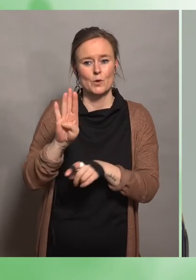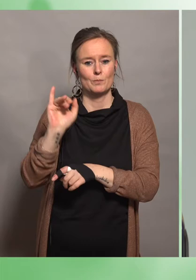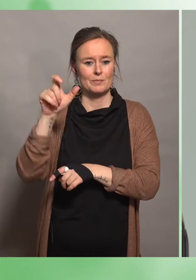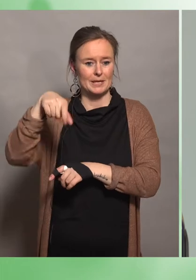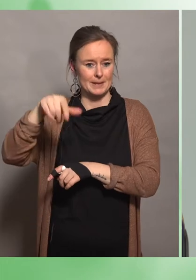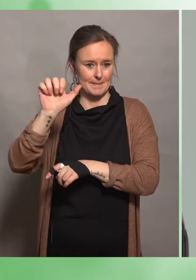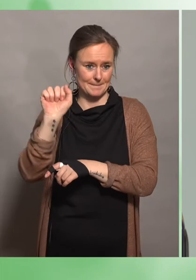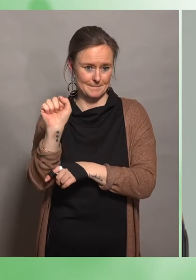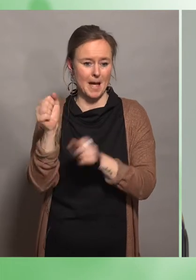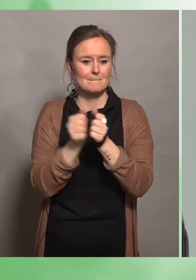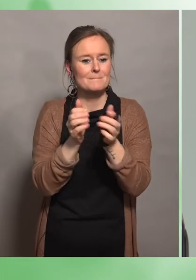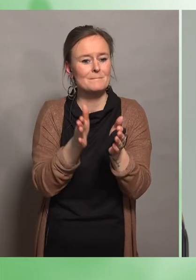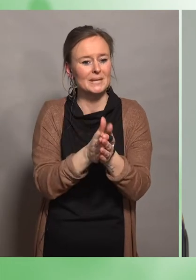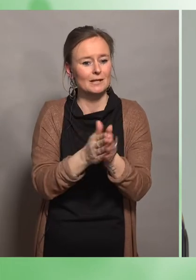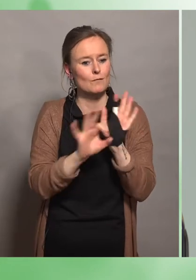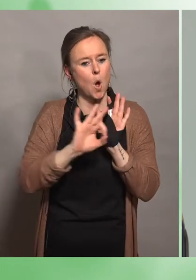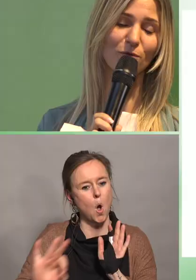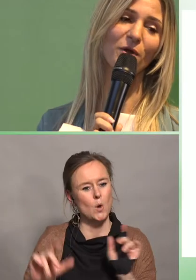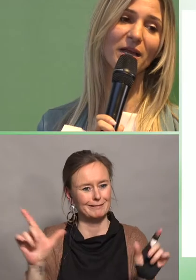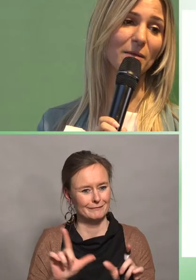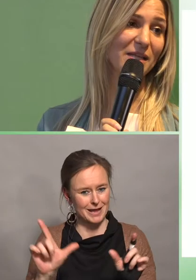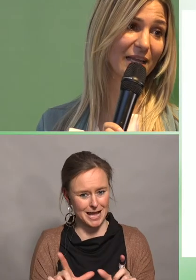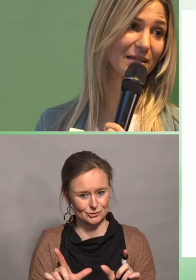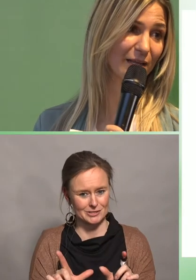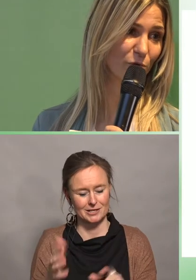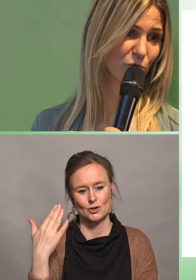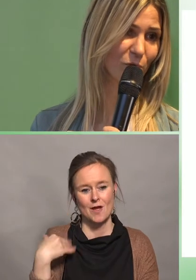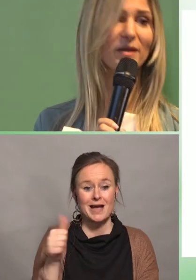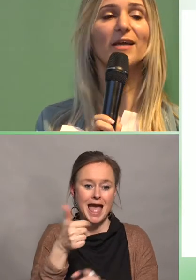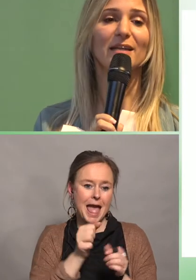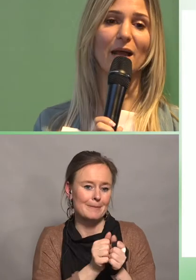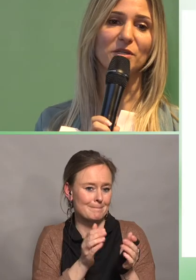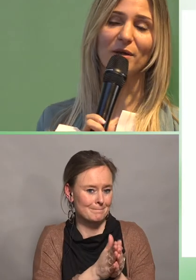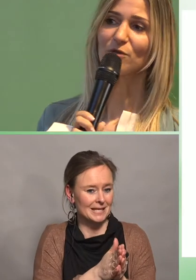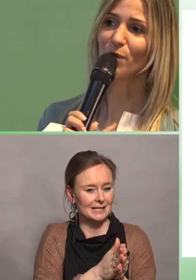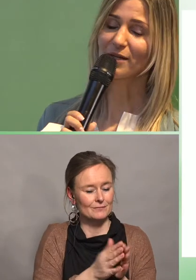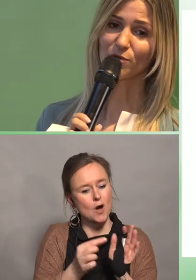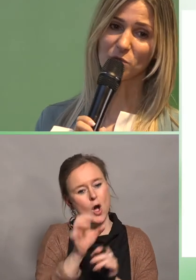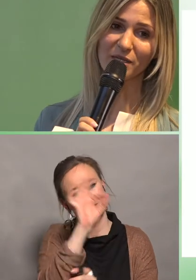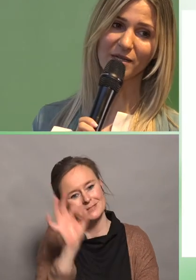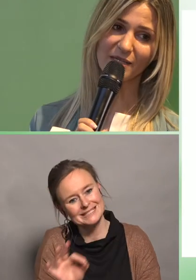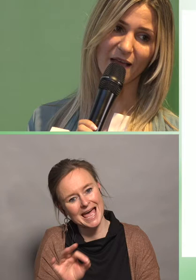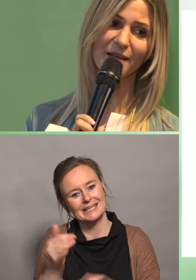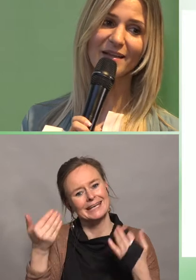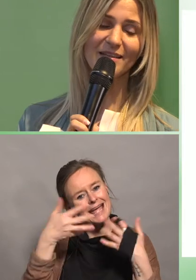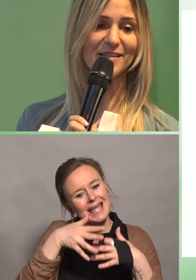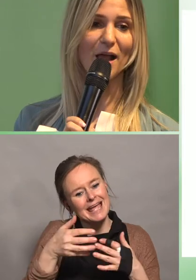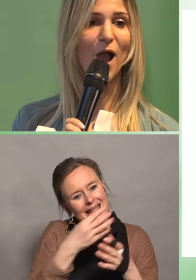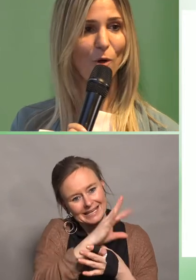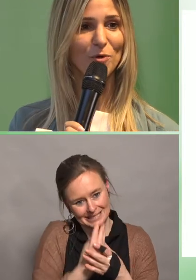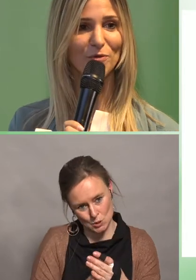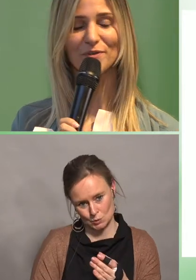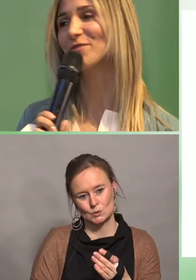eine Online-Veranstaltung. Und da hatten wir so einen Mittwoch im Zeichen der Inklusion. Da gab es auch einen Vortrag von Spezialisterne, der